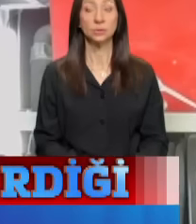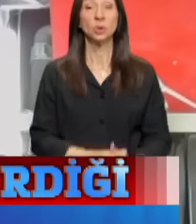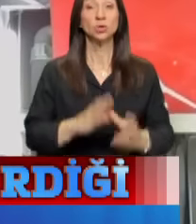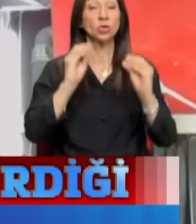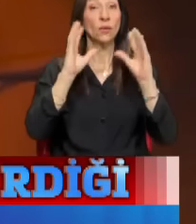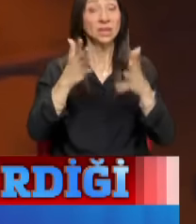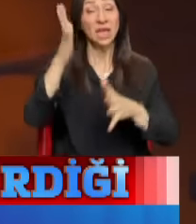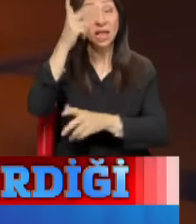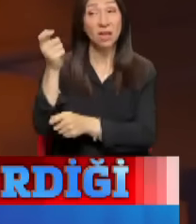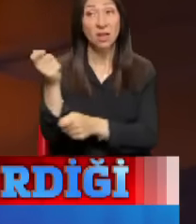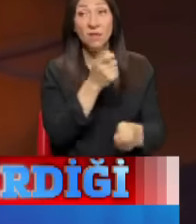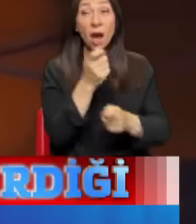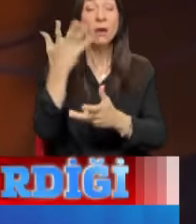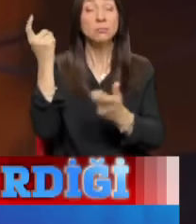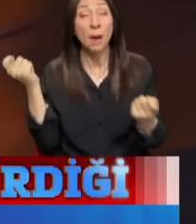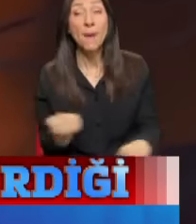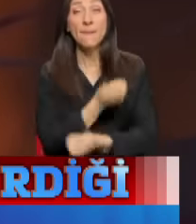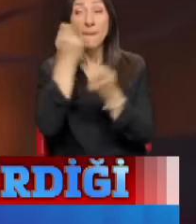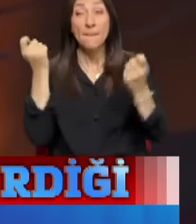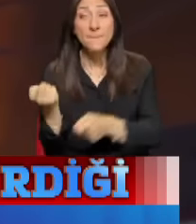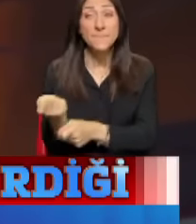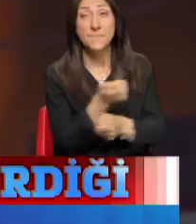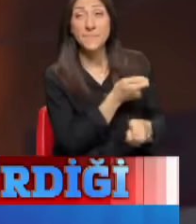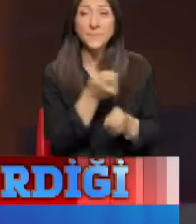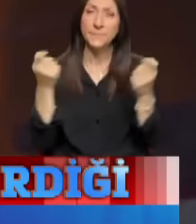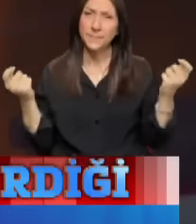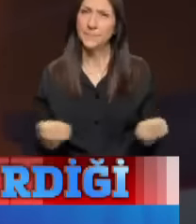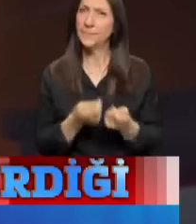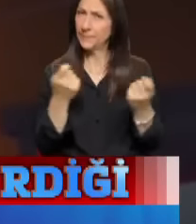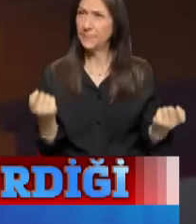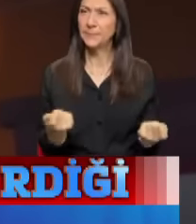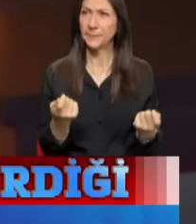Çok sayıda itfaiye ekibi alevlere müdahale etti.